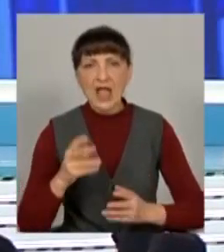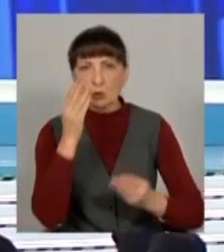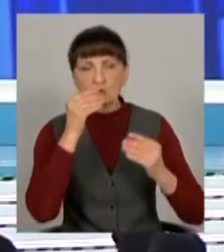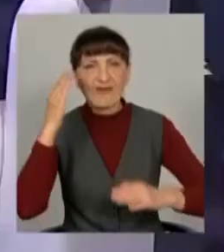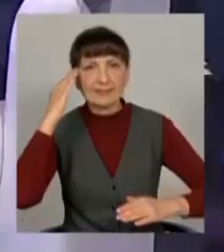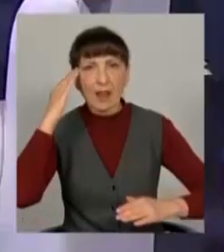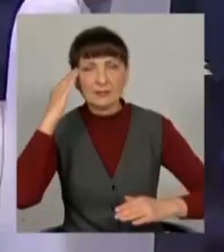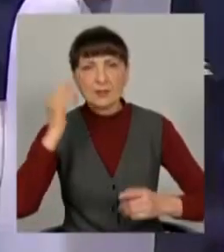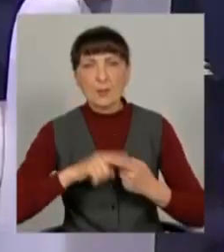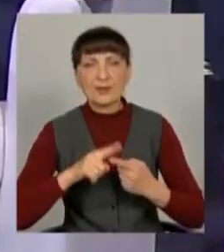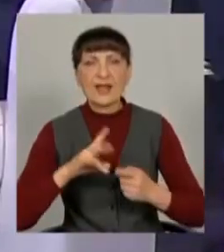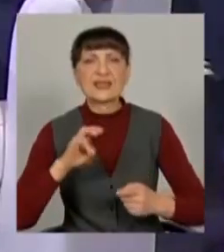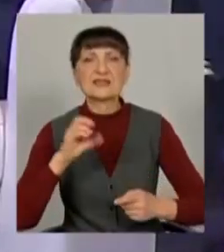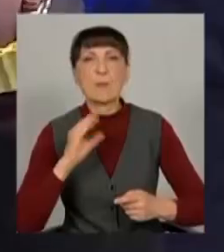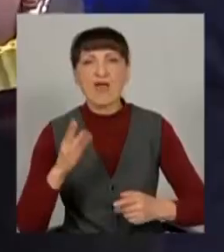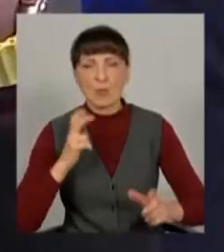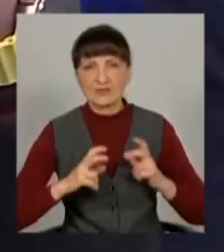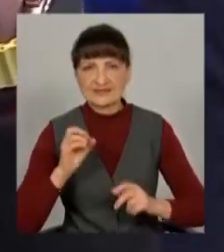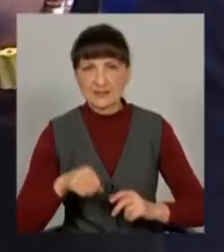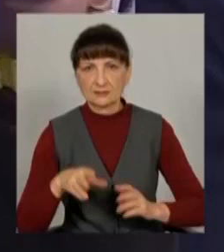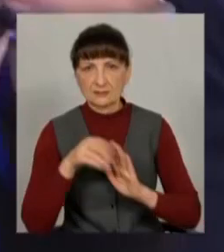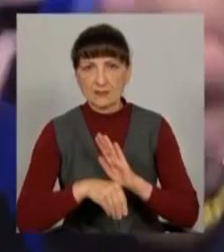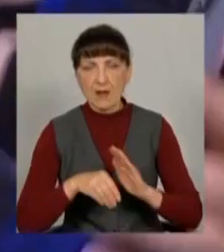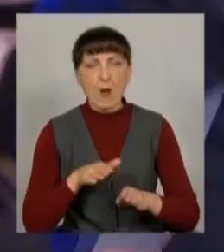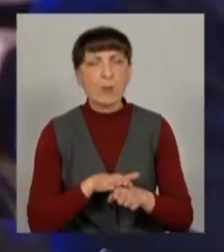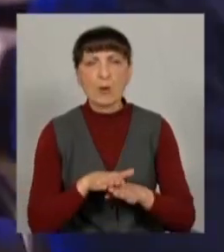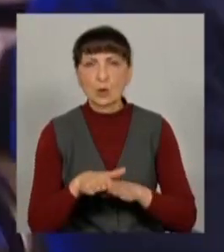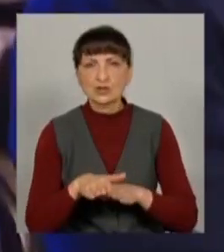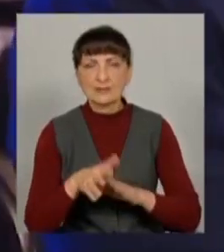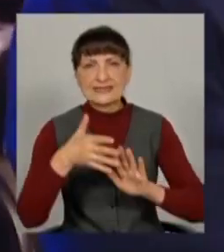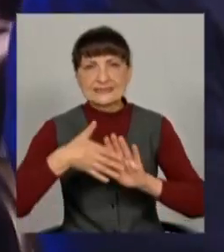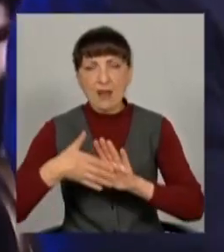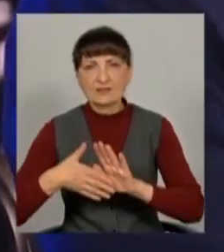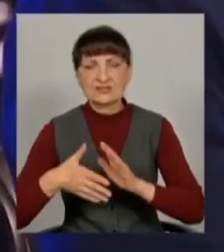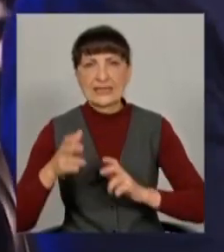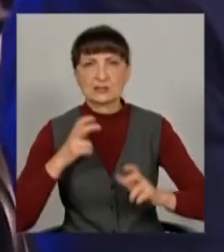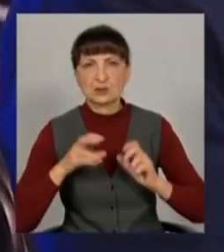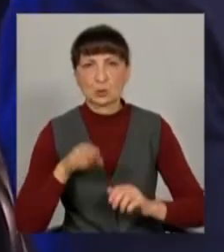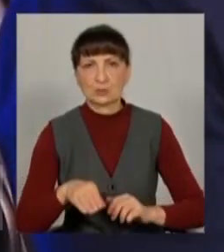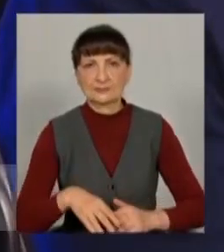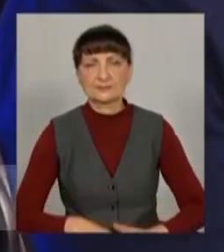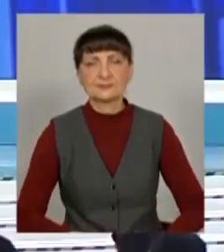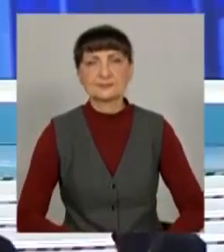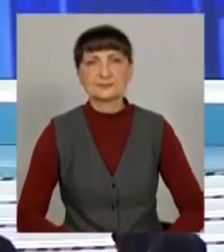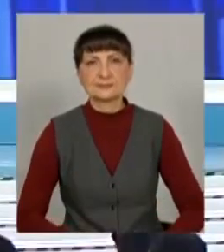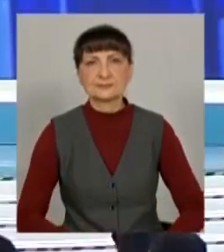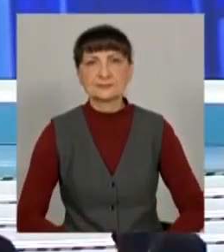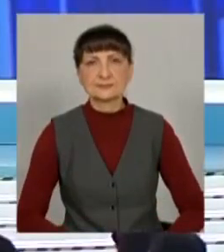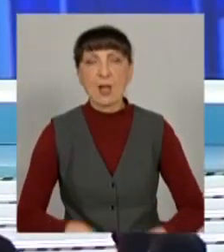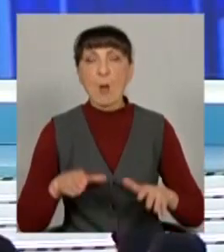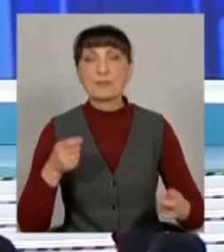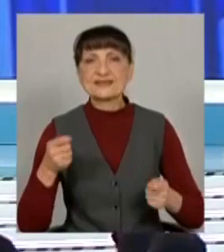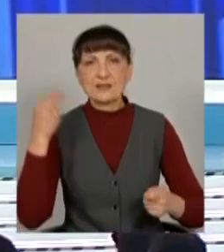интеллекта при Назарбаев университете в полноценный исследовательский институт ожен